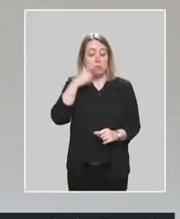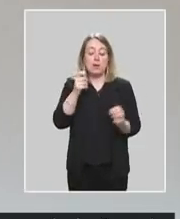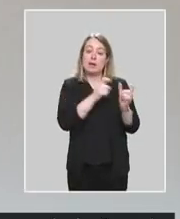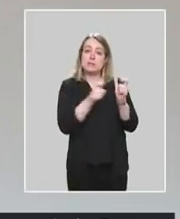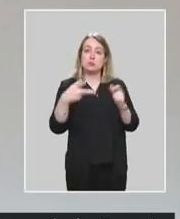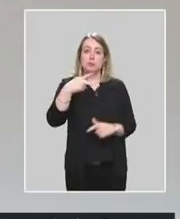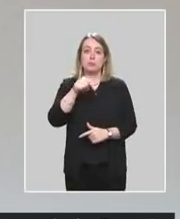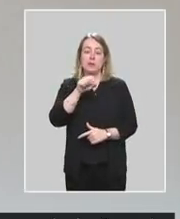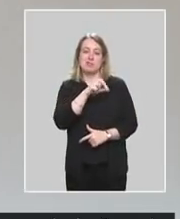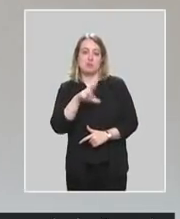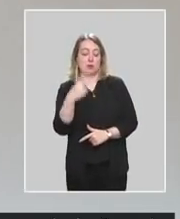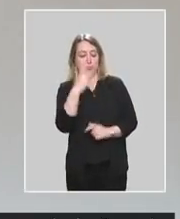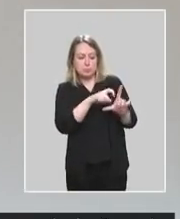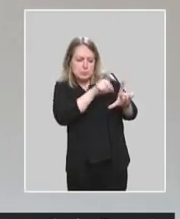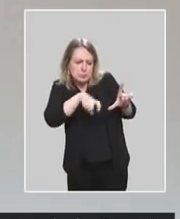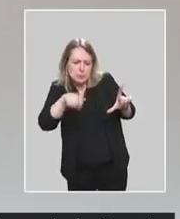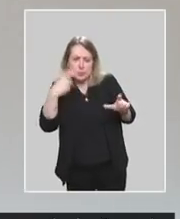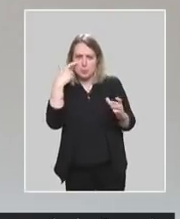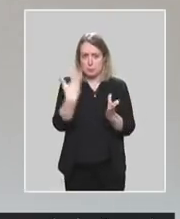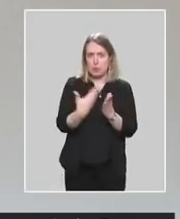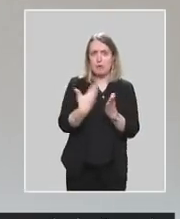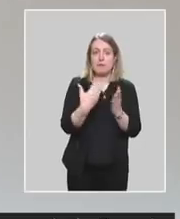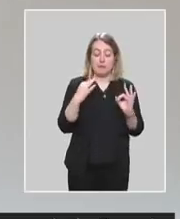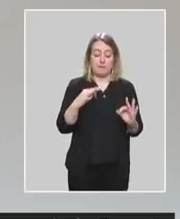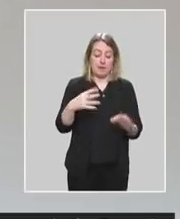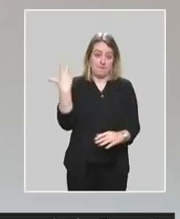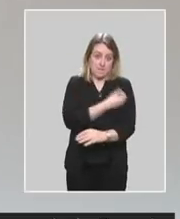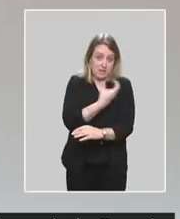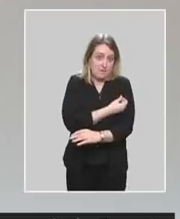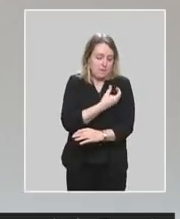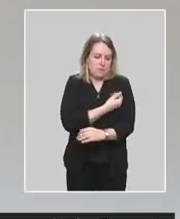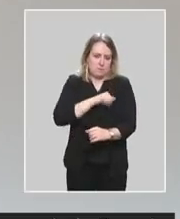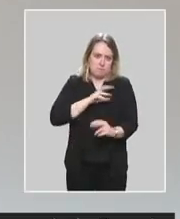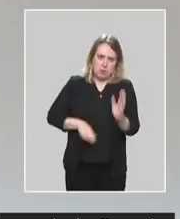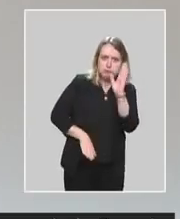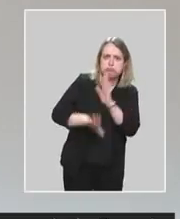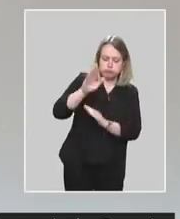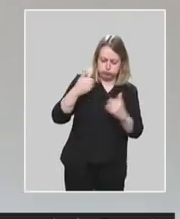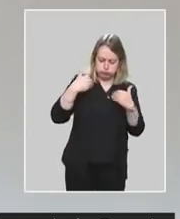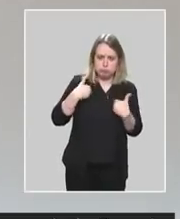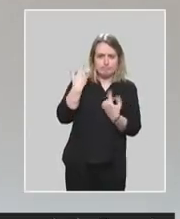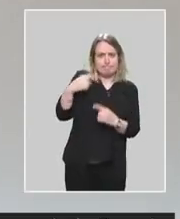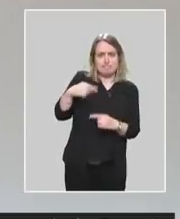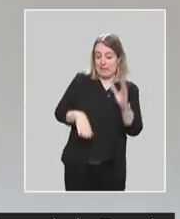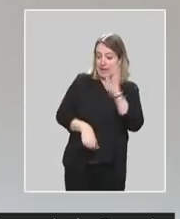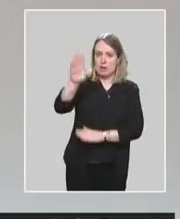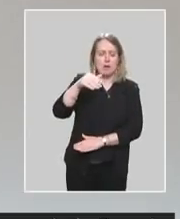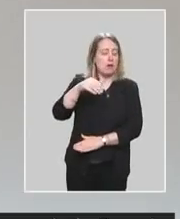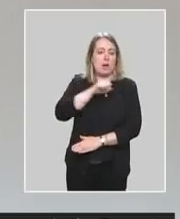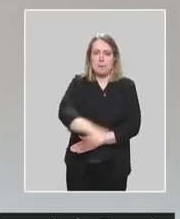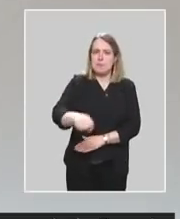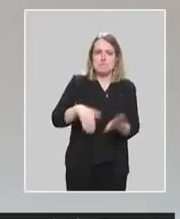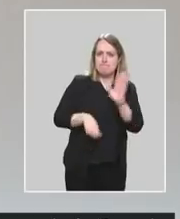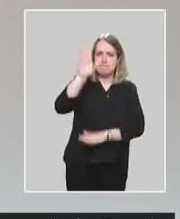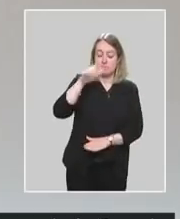Pasteur, montrent que le rappel vaccinal, l'effet booster sur la vaccination et la protection collective et individuelle, très rapide, hein, je le redis, dès les premières heures, dans